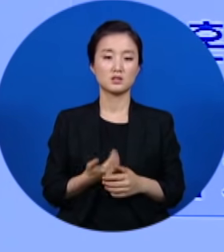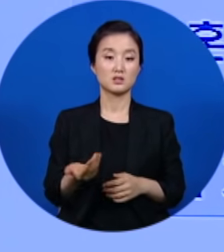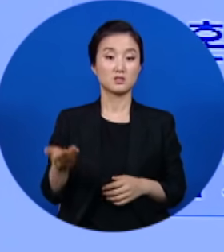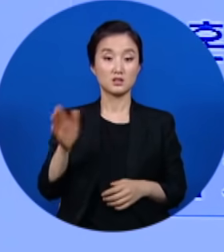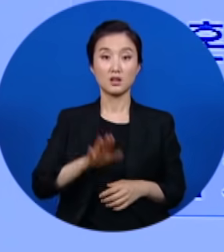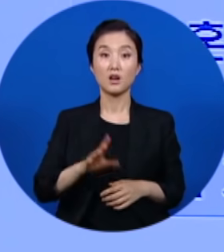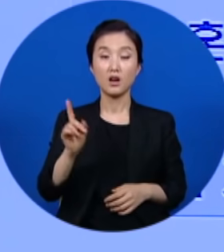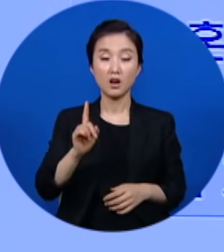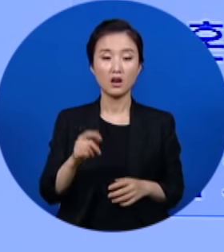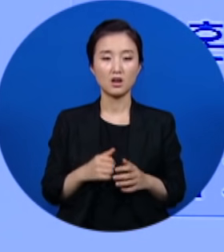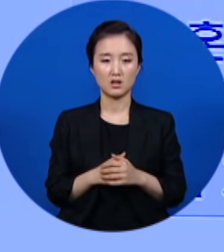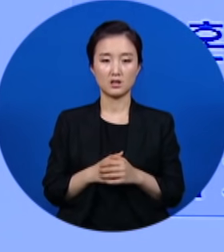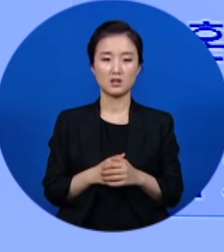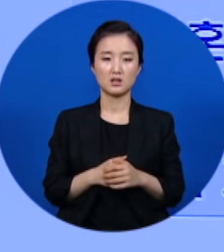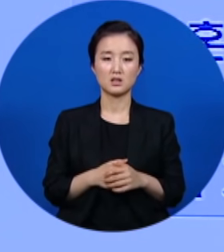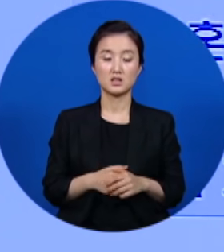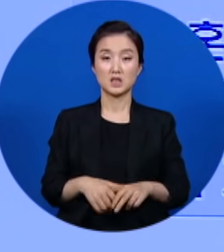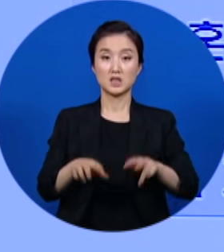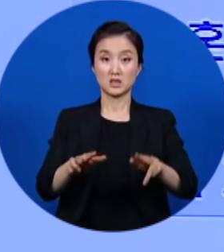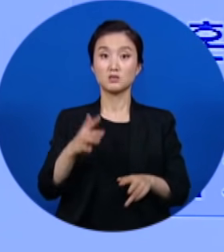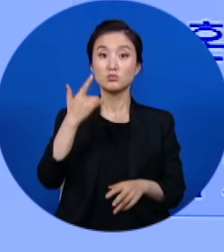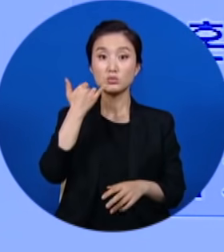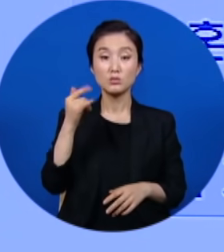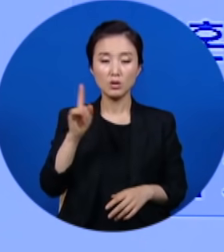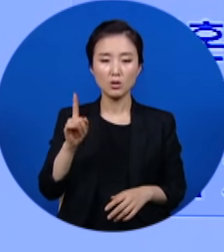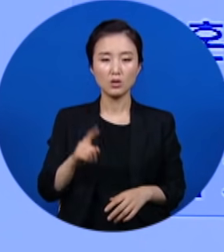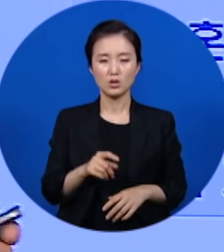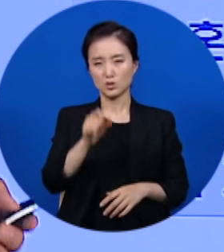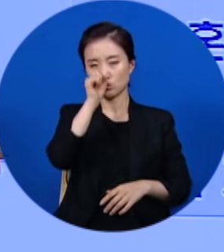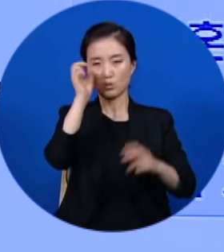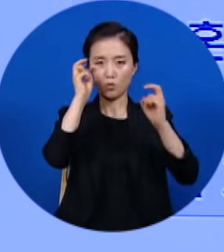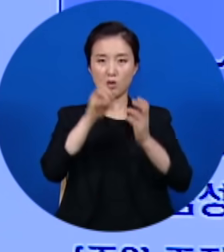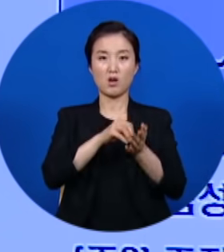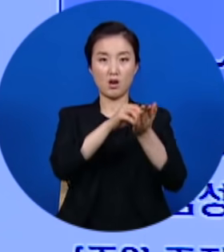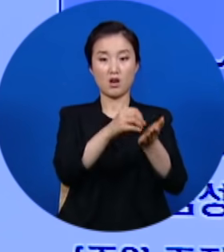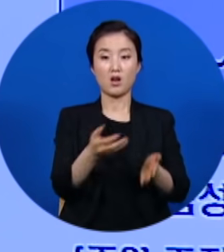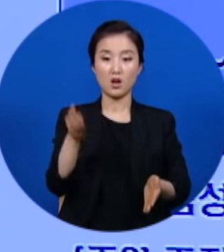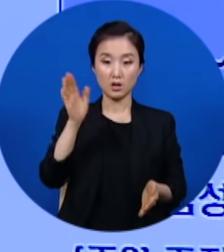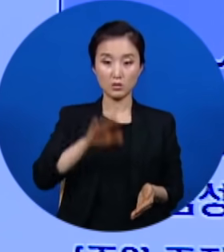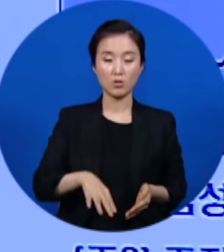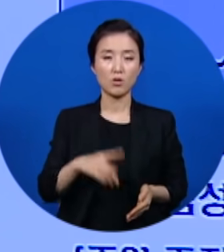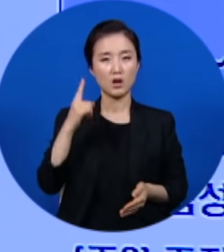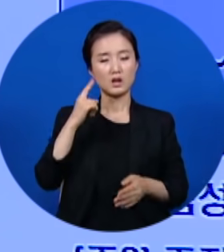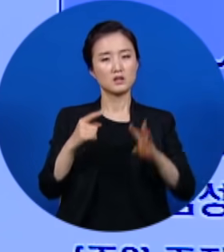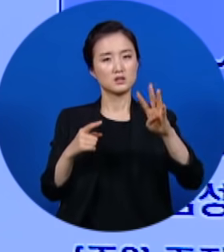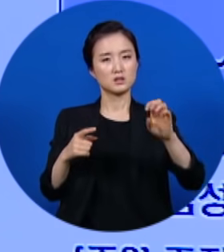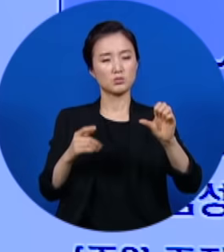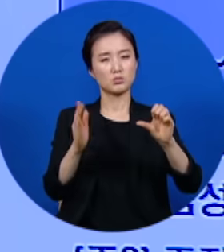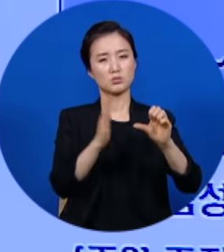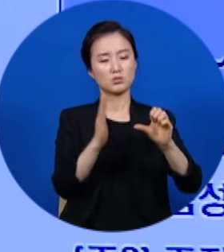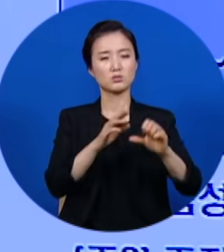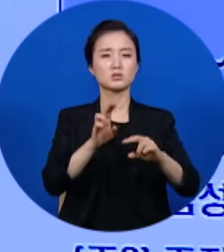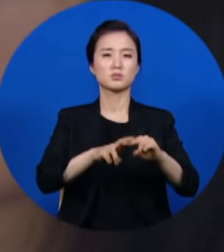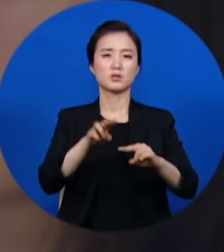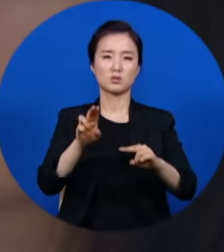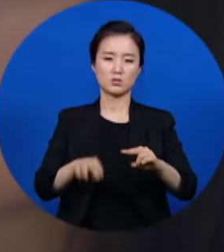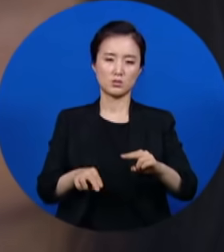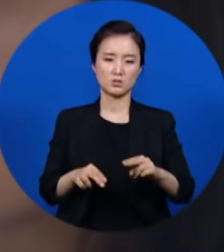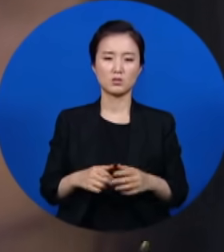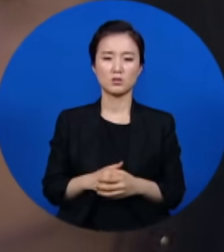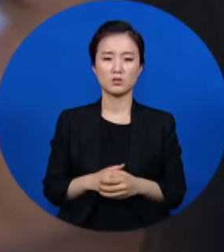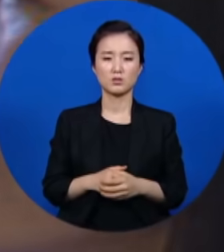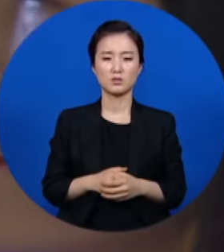지금은 천 9시 1 유격을 들어가도 40대 중반 이면 언제 회사 관대해 될지 모른다 니까요